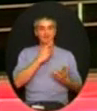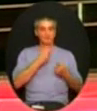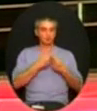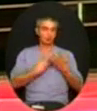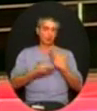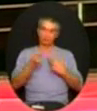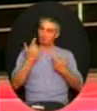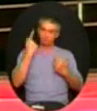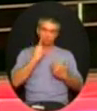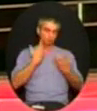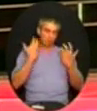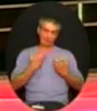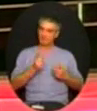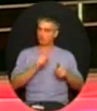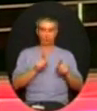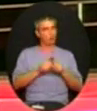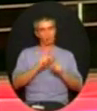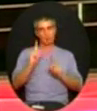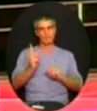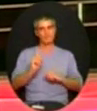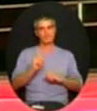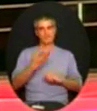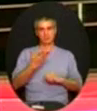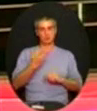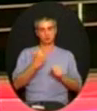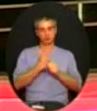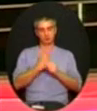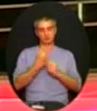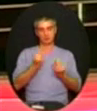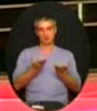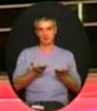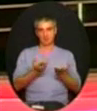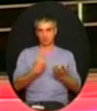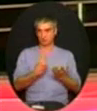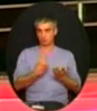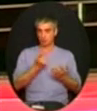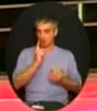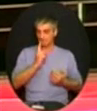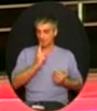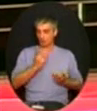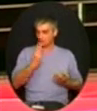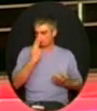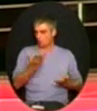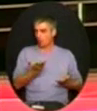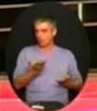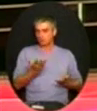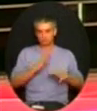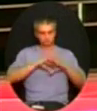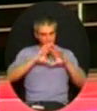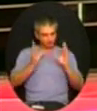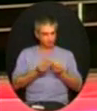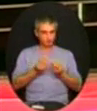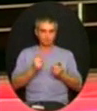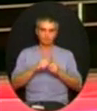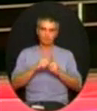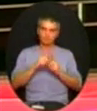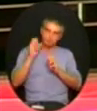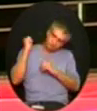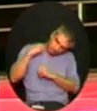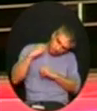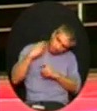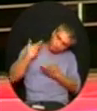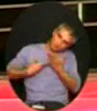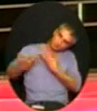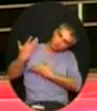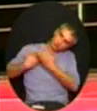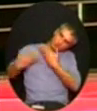חטא כבד מאוד, הוא לא כמו חטאו של מי שעושה את המעשה עצמו. אבל את רואה כאן מערכת שלמה, מרכינה הראש ומשתפת